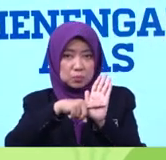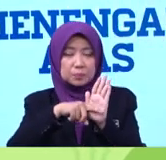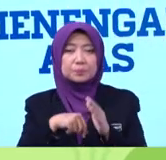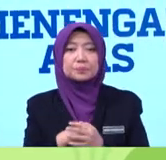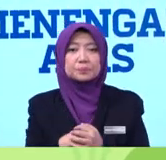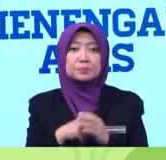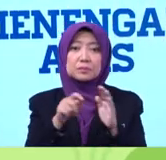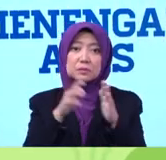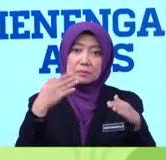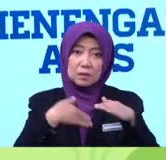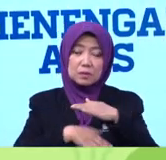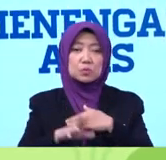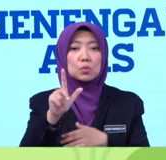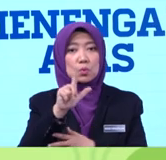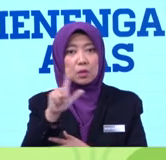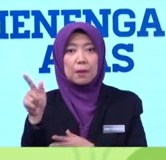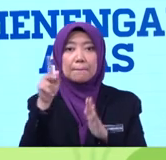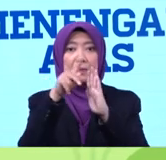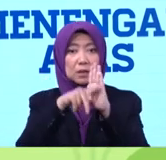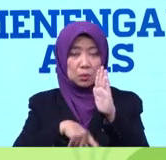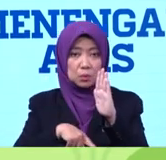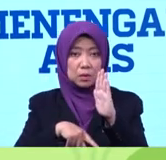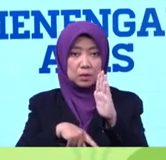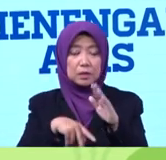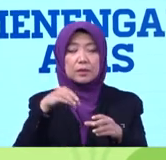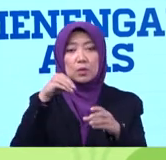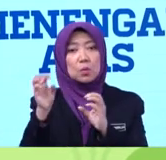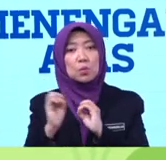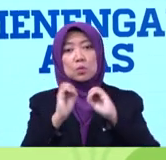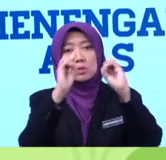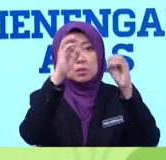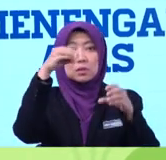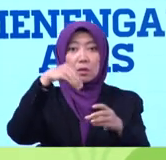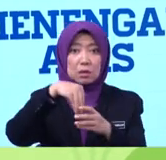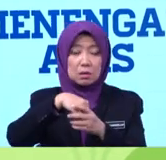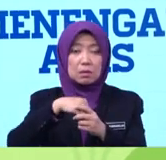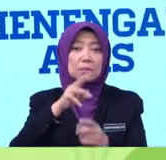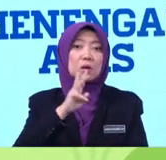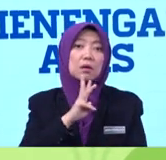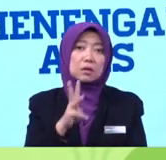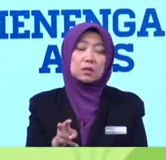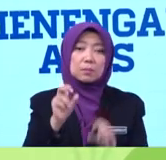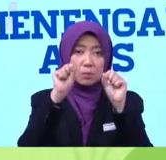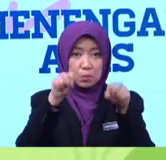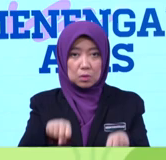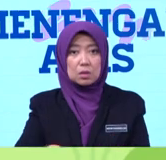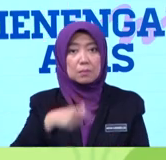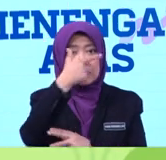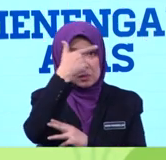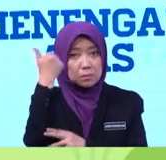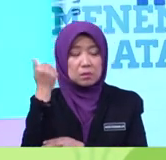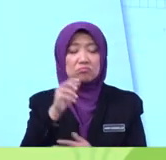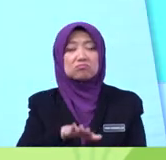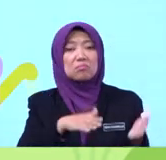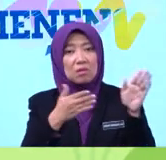termasuk lah pengurangan kandungan oksigen dalam air yang boleh menyebabkan kematian